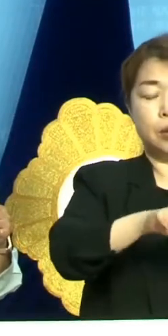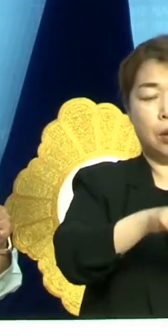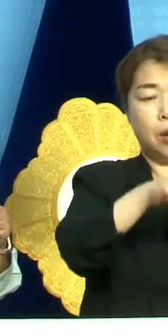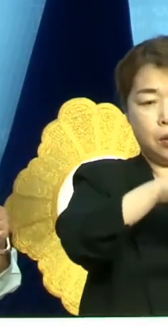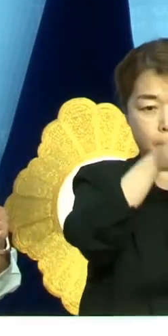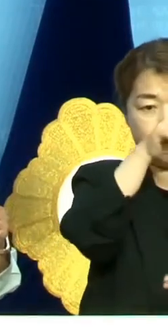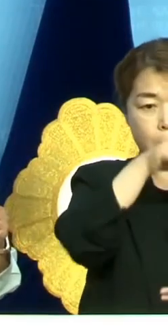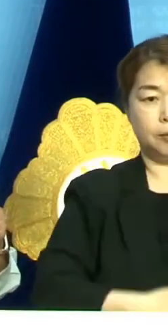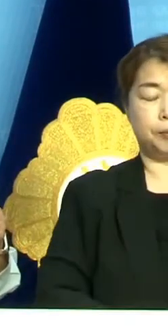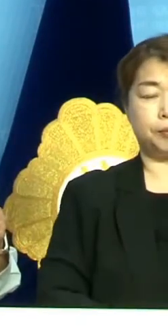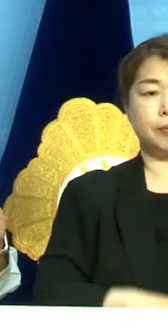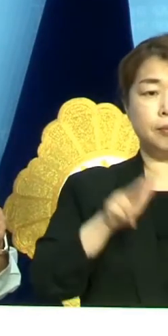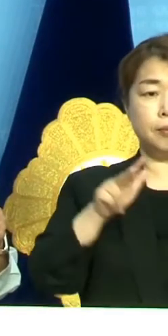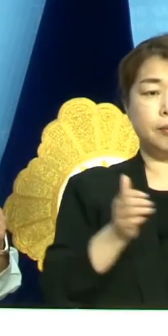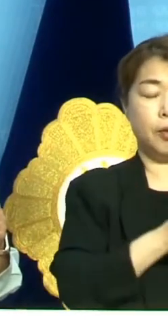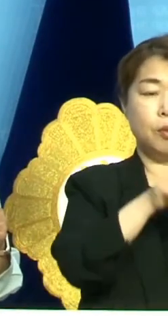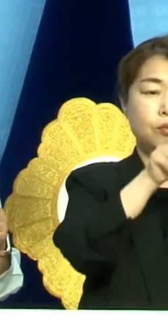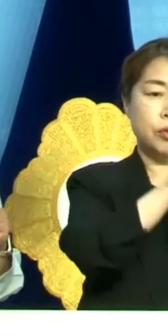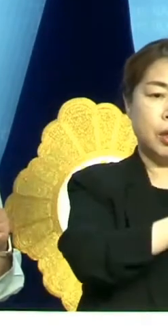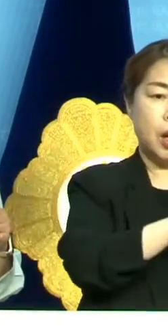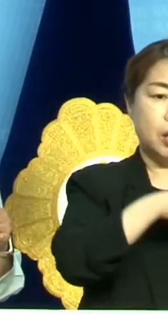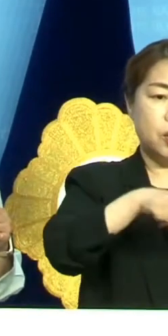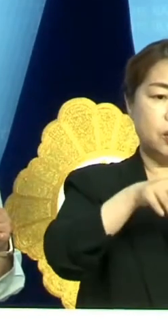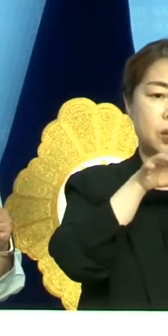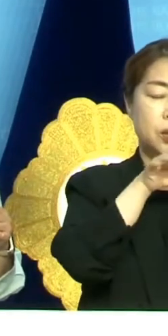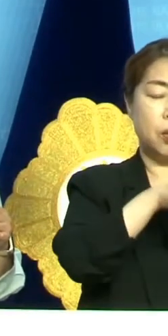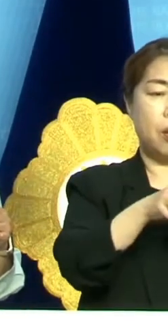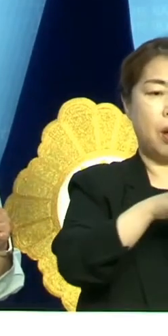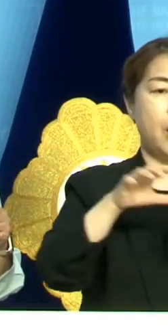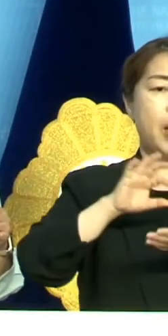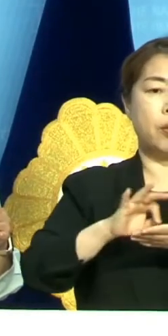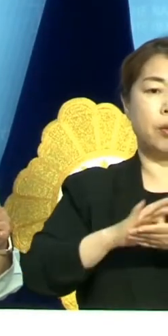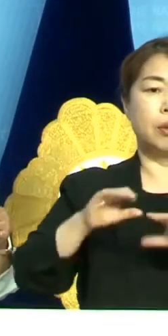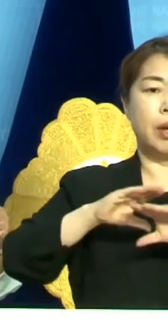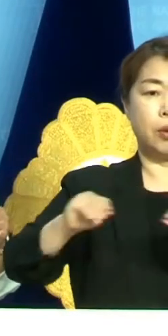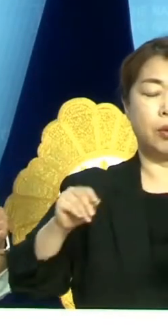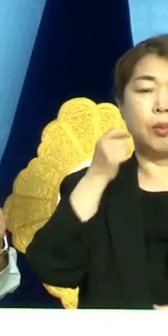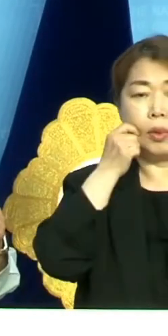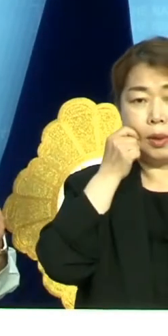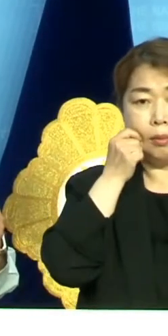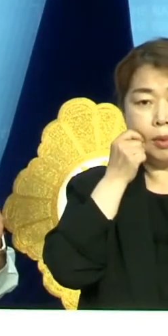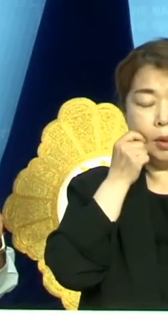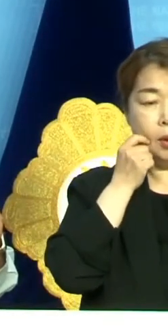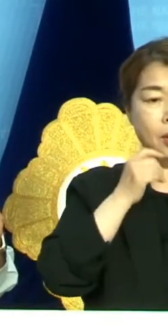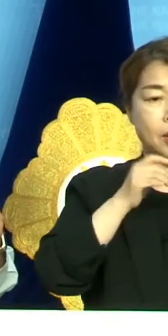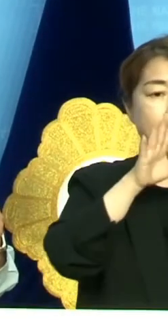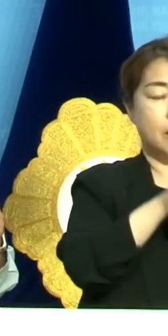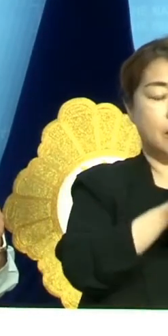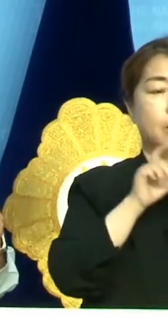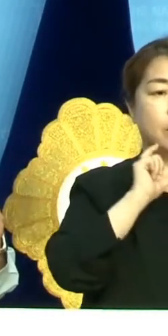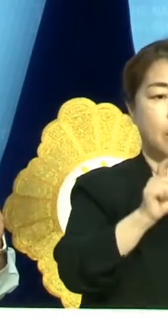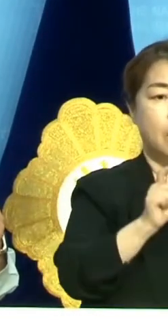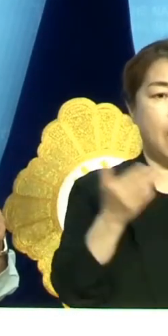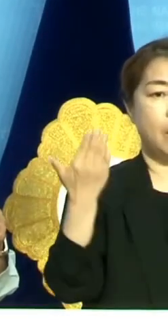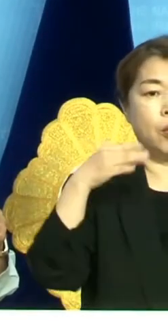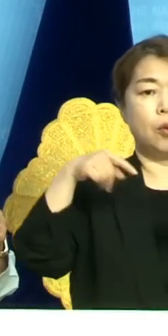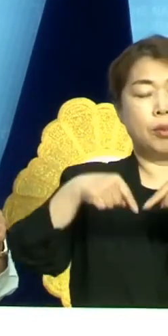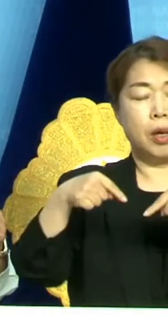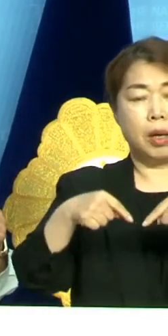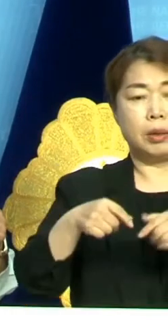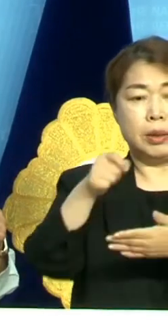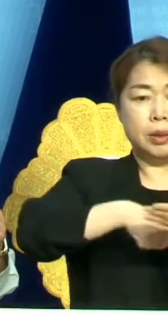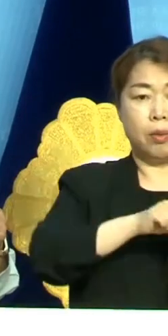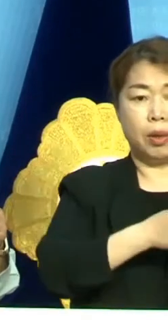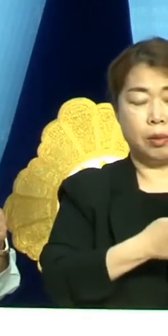간단합니다 지금까지 문제들이 정치적으로 해결되지 않았기 때문입니다 시국선언은 학교와의 협상 기자회견